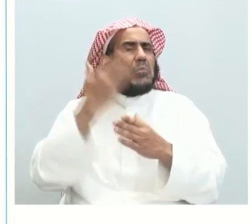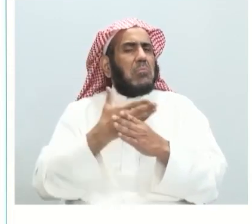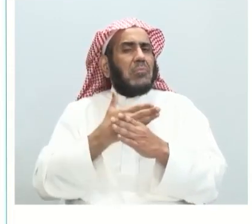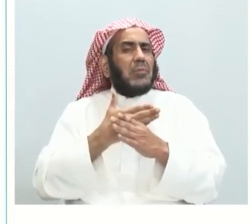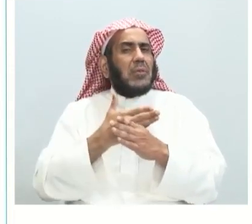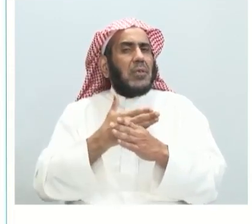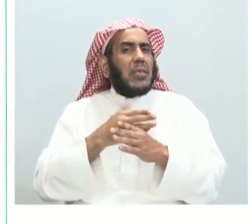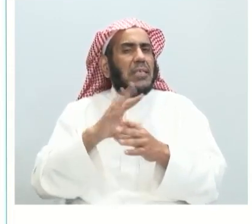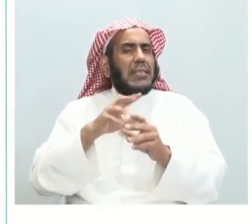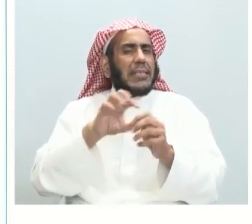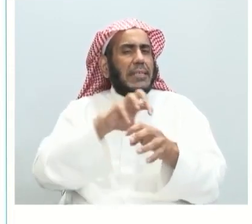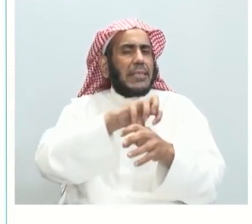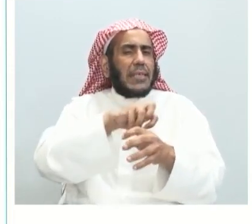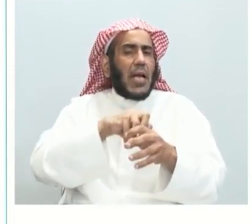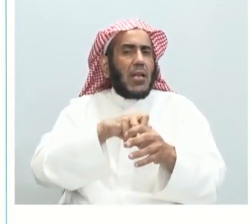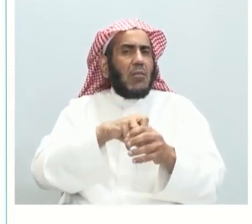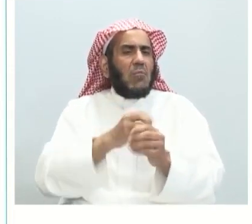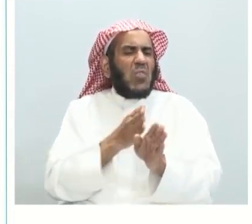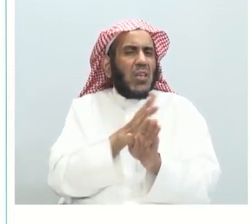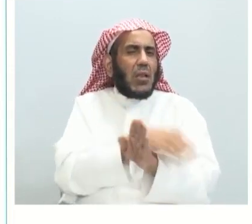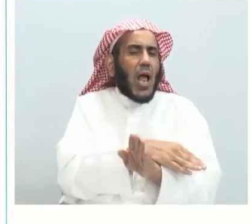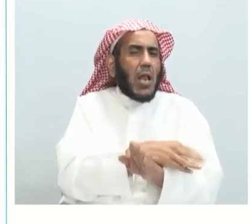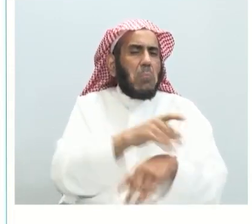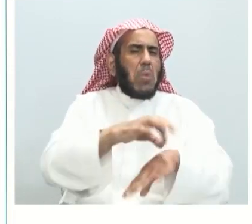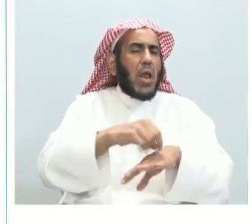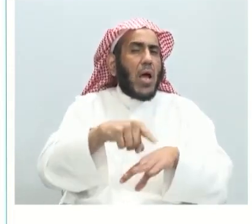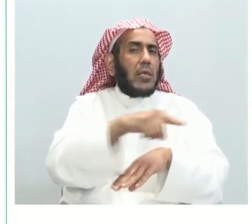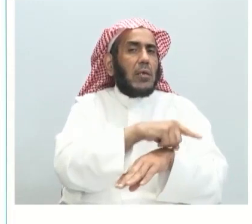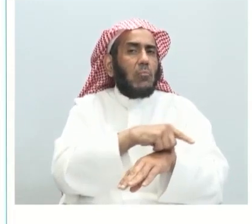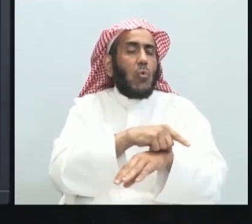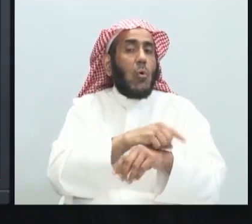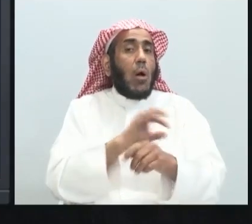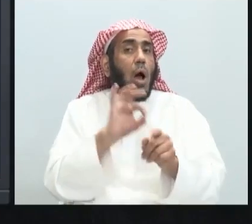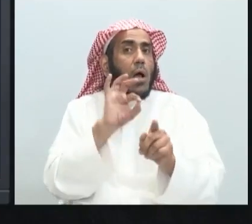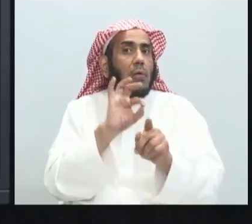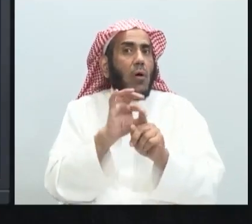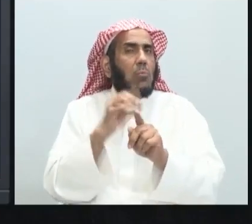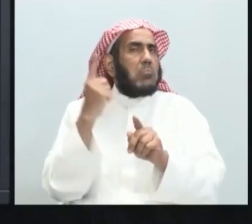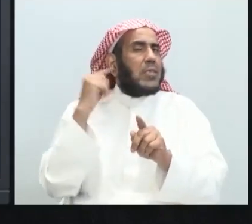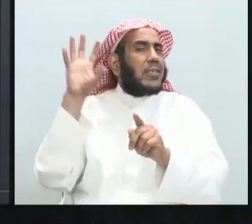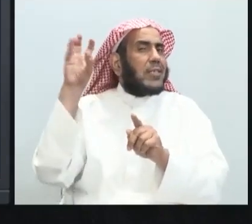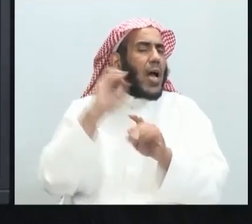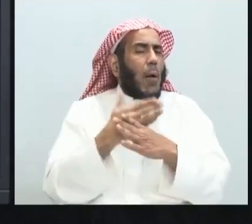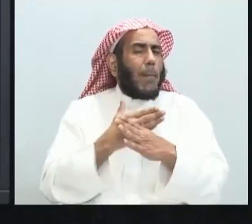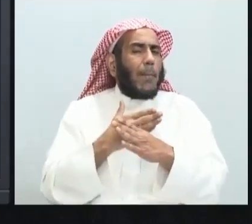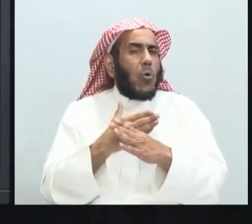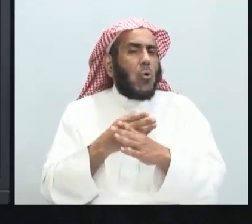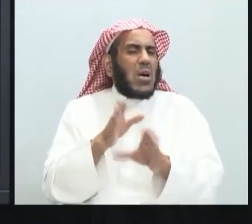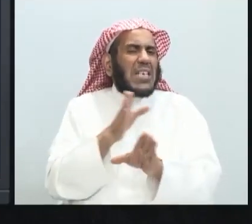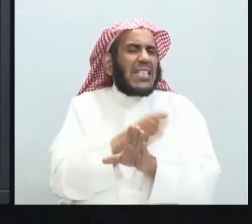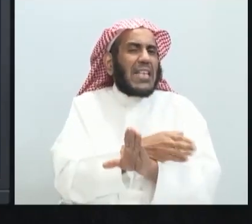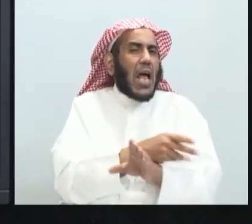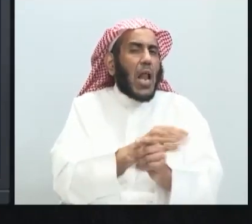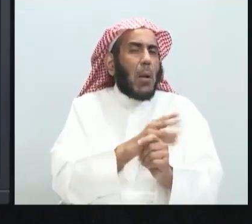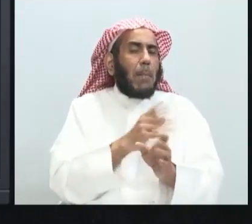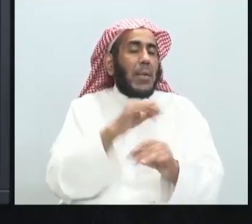ماذا لاستغلاله في اضلال بني ادم فهم هدفهم من الاستراك هو اظلال بني